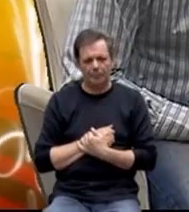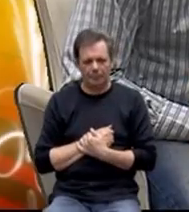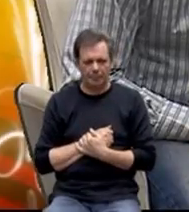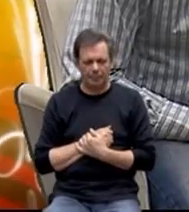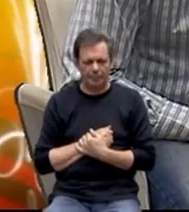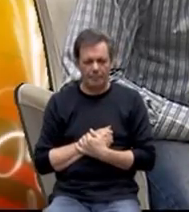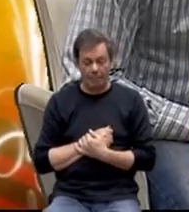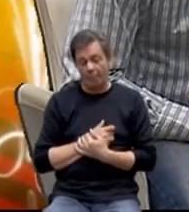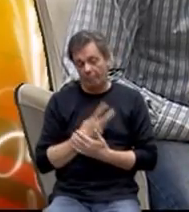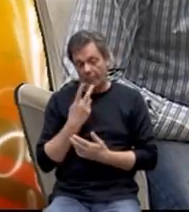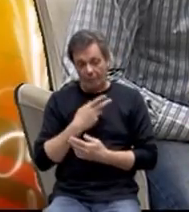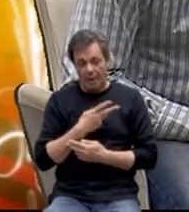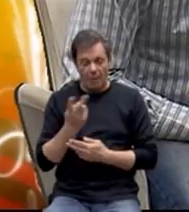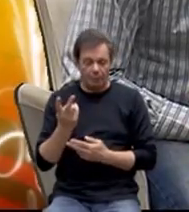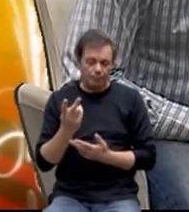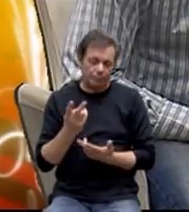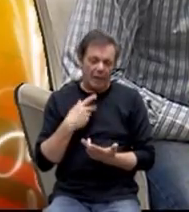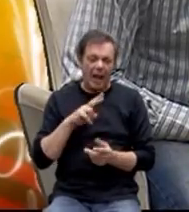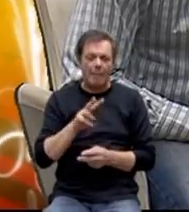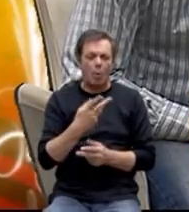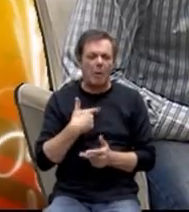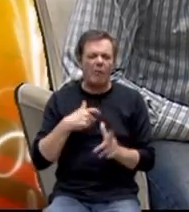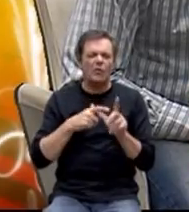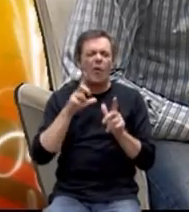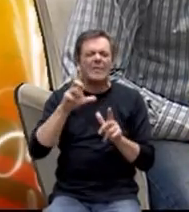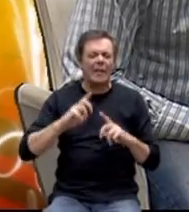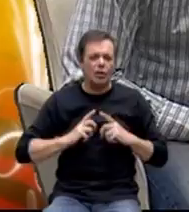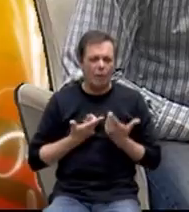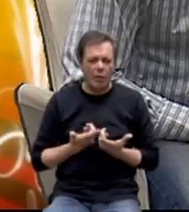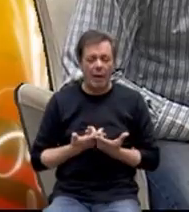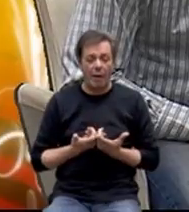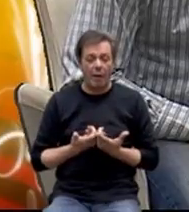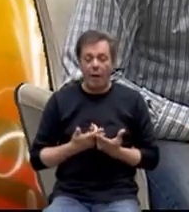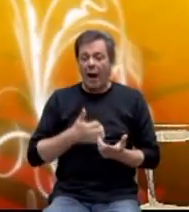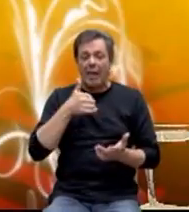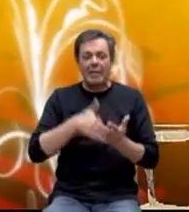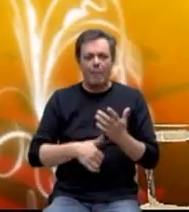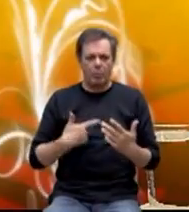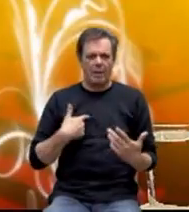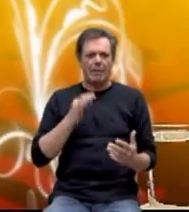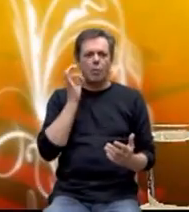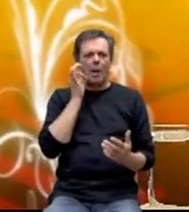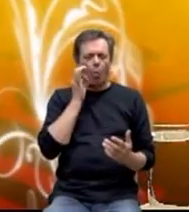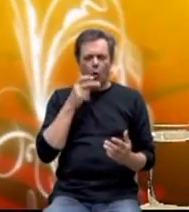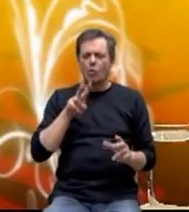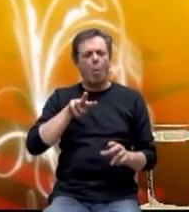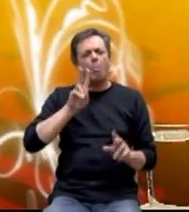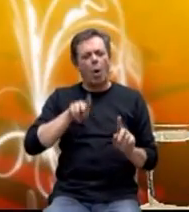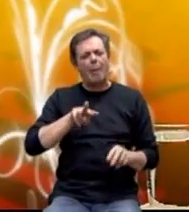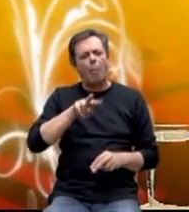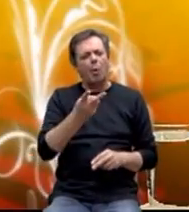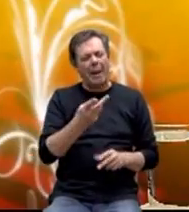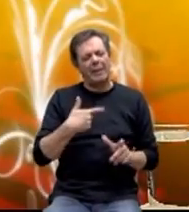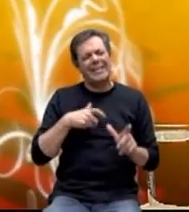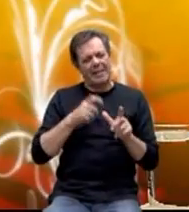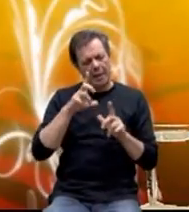svi razumijevanje. Znate, kad promijenimo svoj stil života, bili smo ovaki, ali na jedan put ugroženi smo, mi mijenjamo. Vi ste svi prihvatili